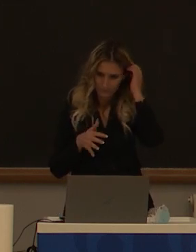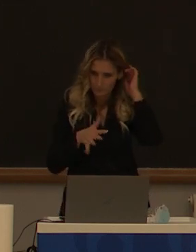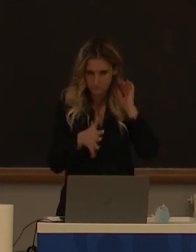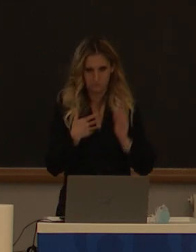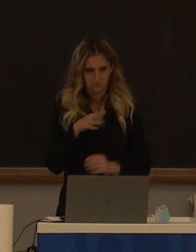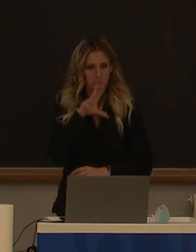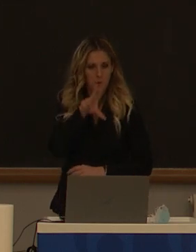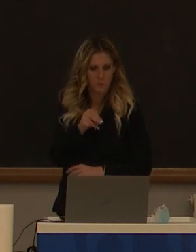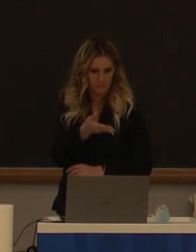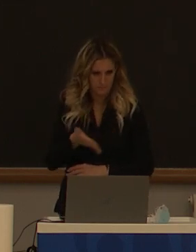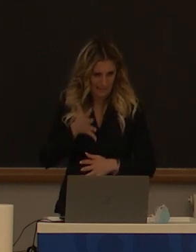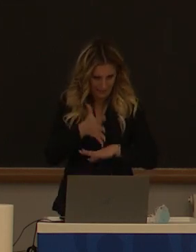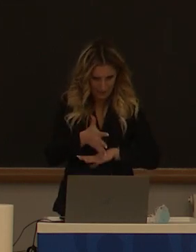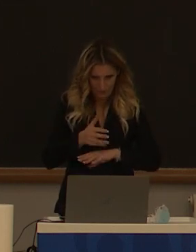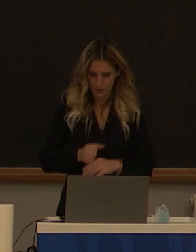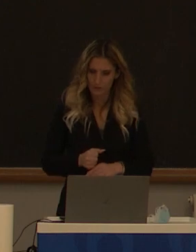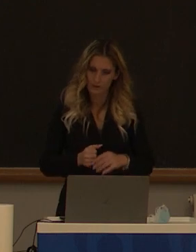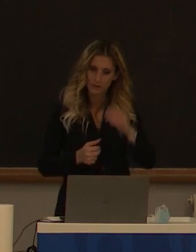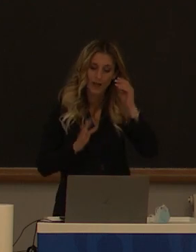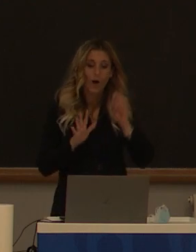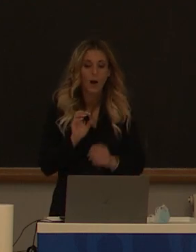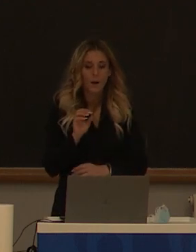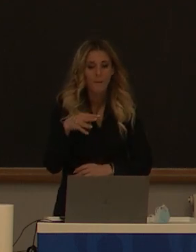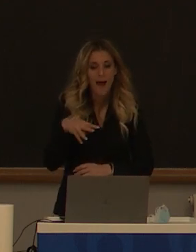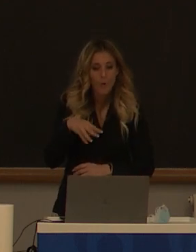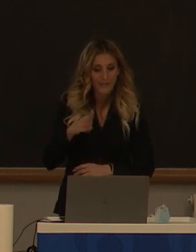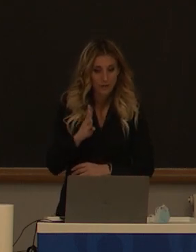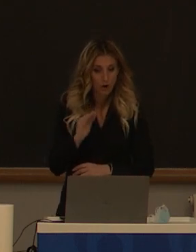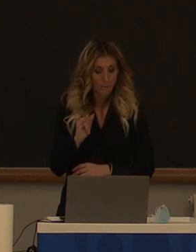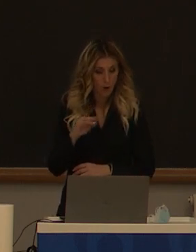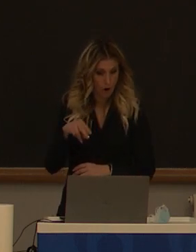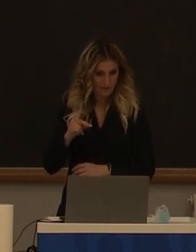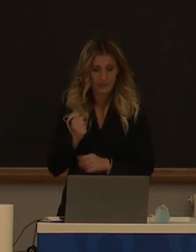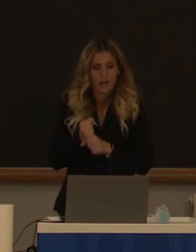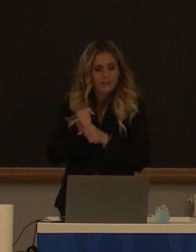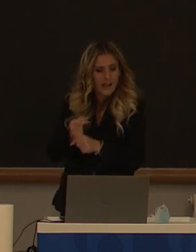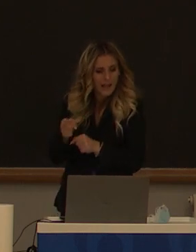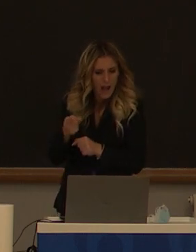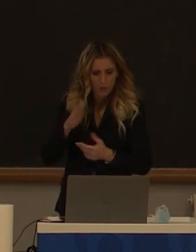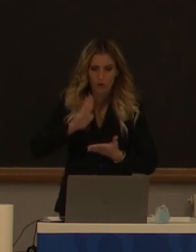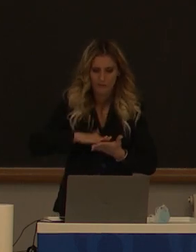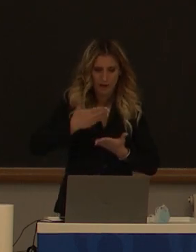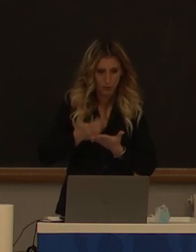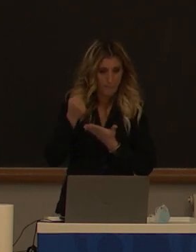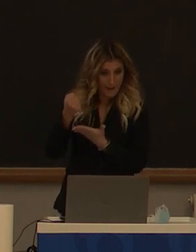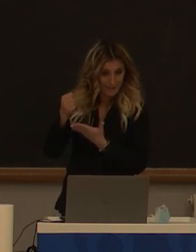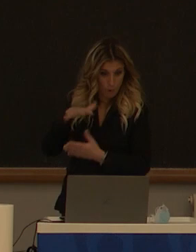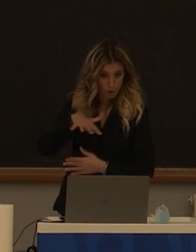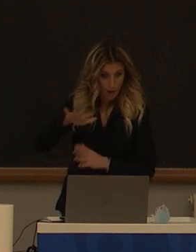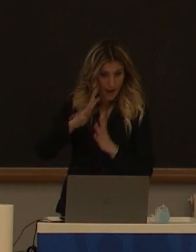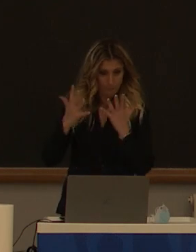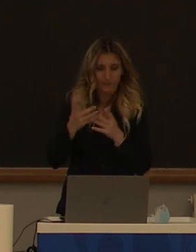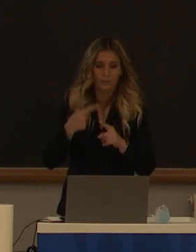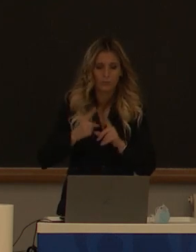daremo loro la parola. Quindi il professor Maurizio Biondi, che è delegato alla valorizzazione del patrimonio ambientale e